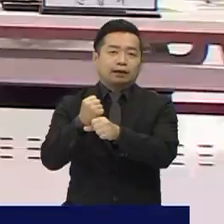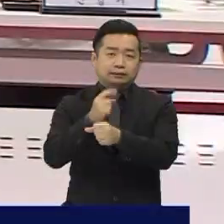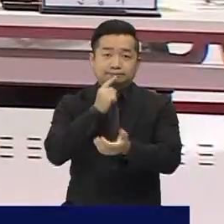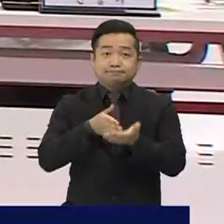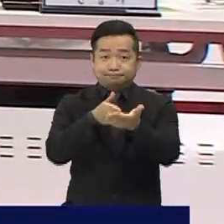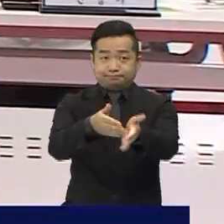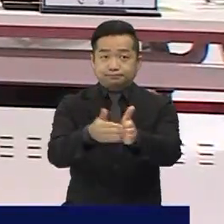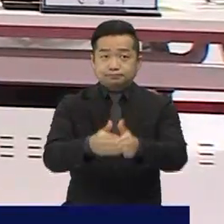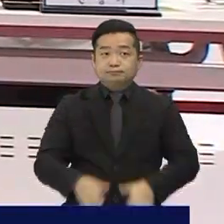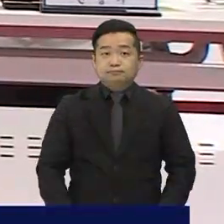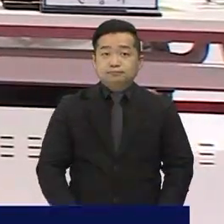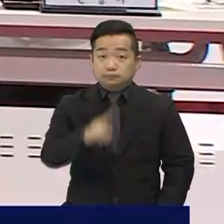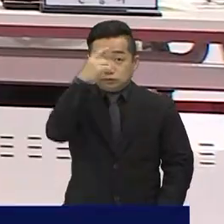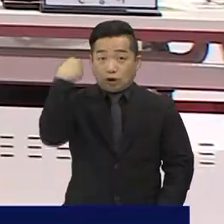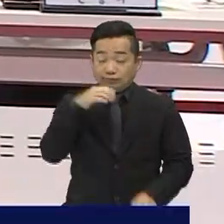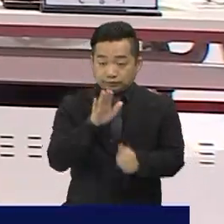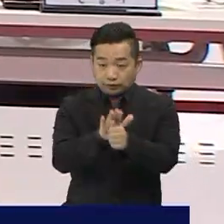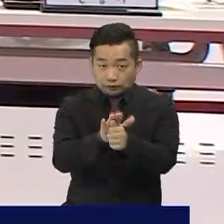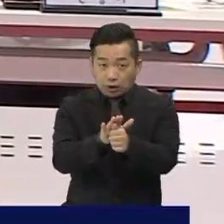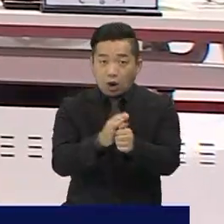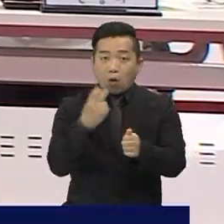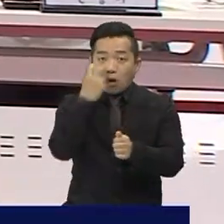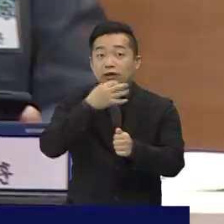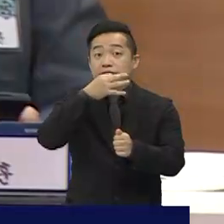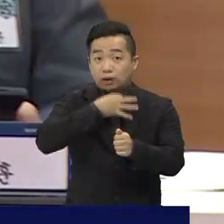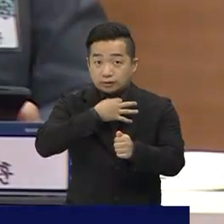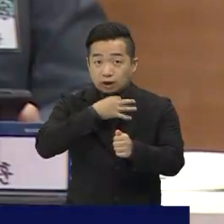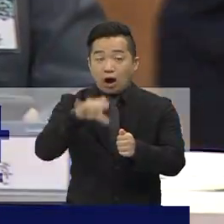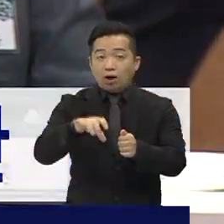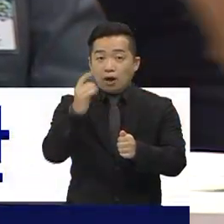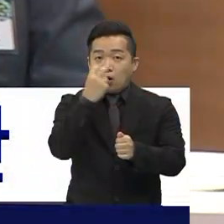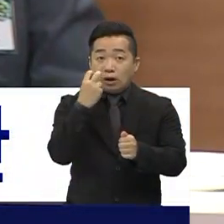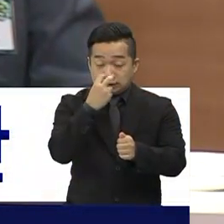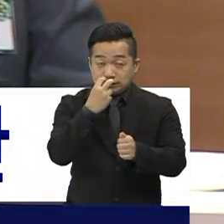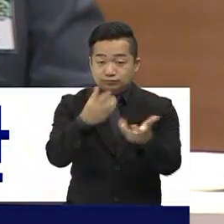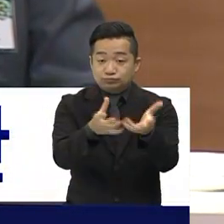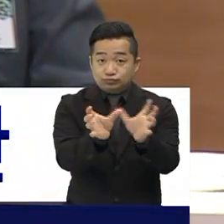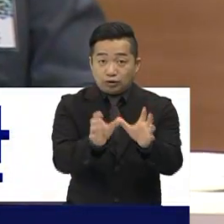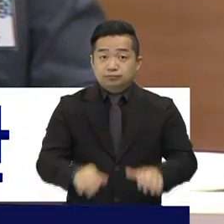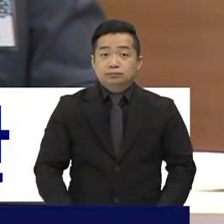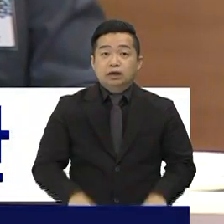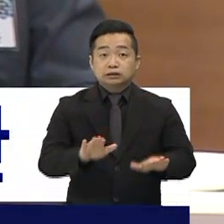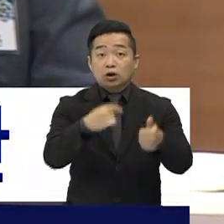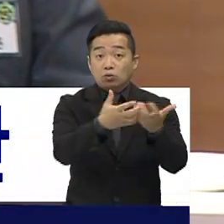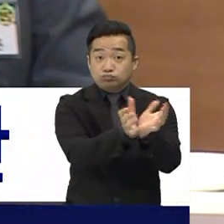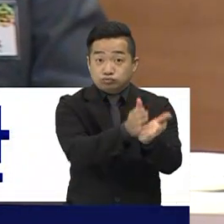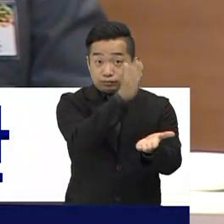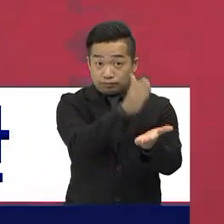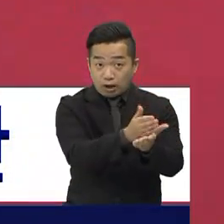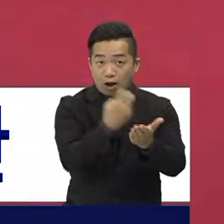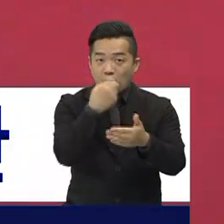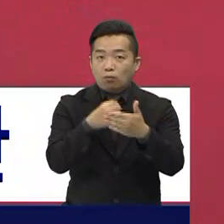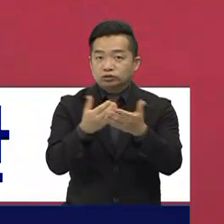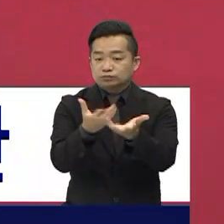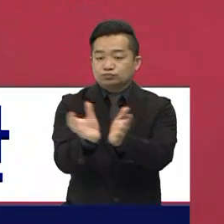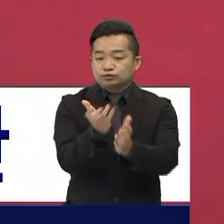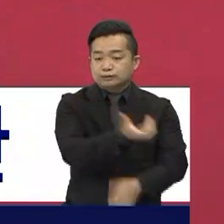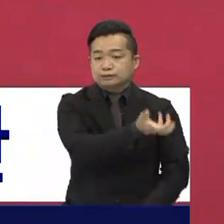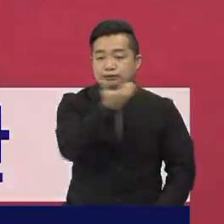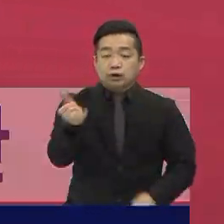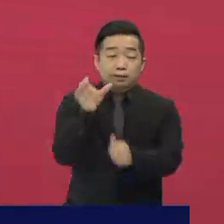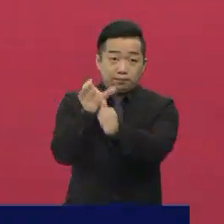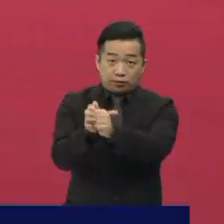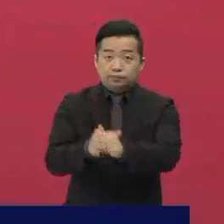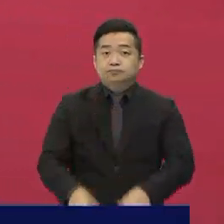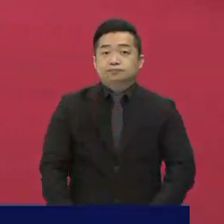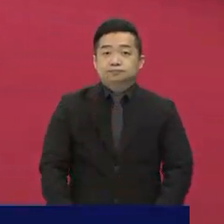제시했습니다. 정부 지원과 관리의 효율성을 위해 우선 관리 책임 부서를 현재 교육부에서 보건복지부로 이관하기로